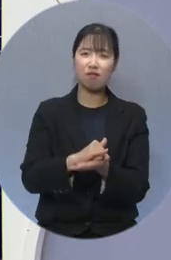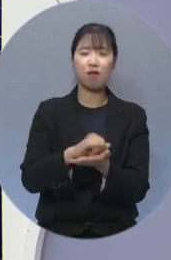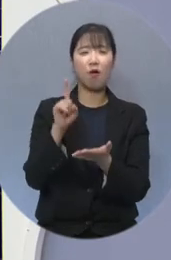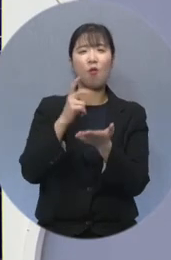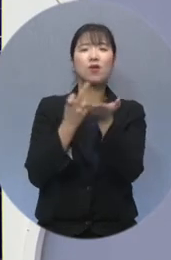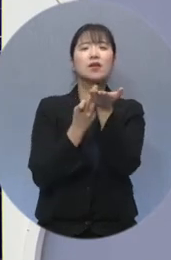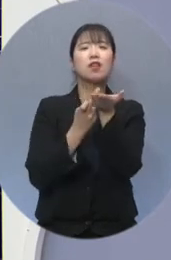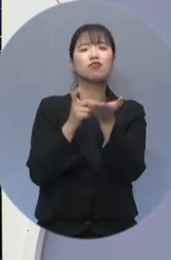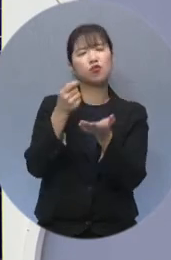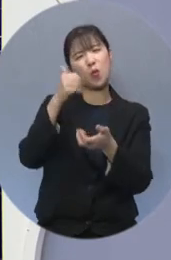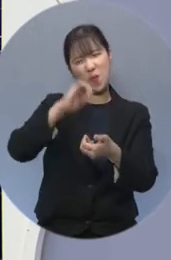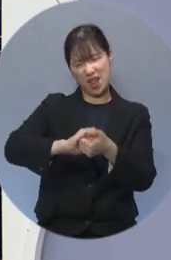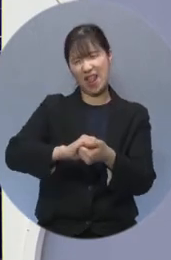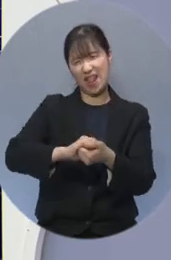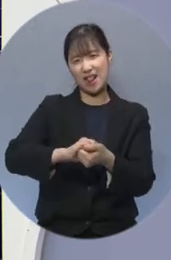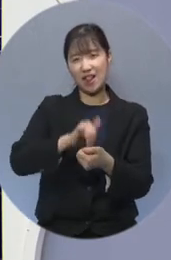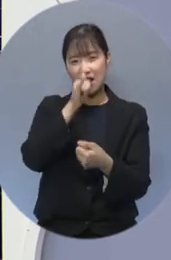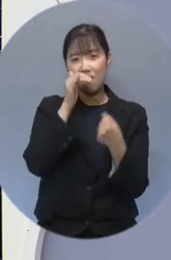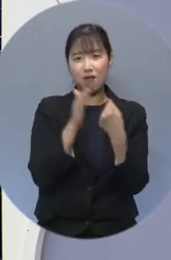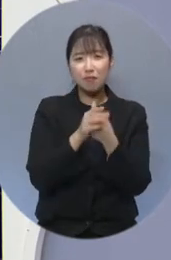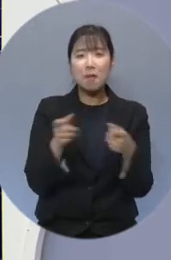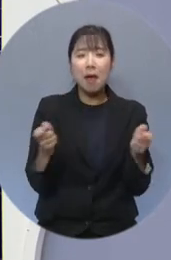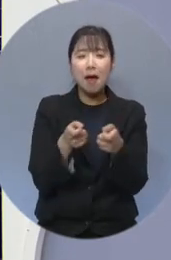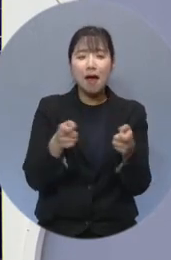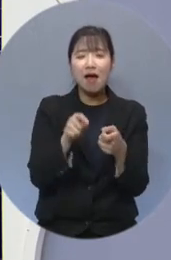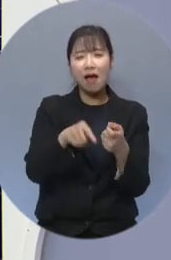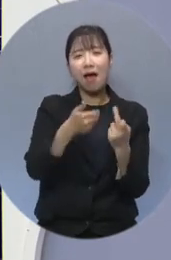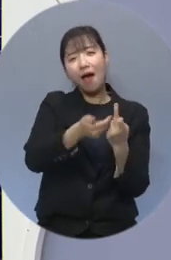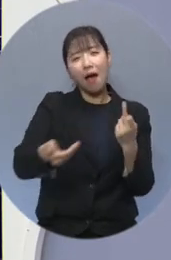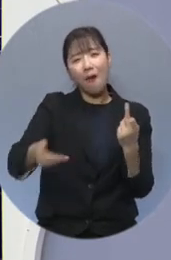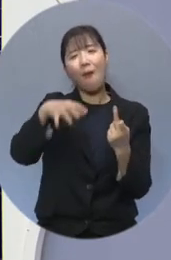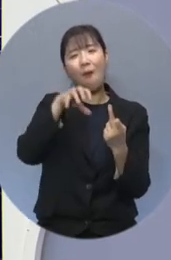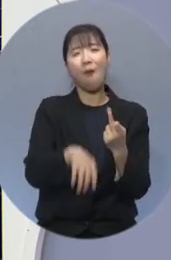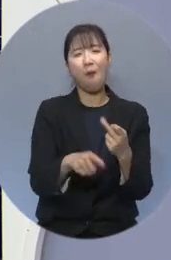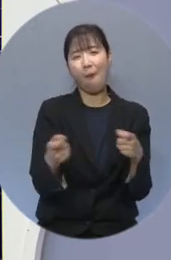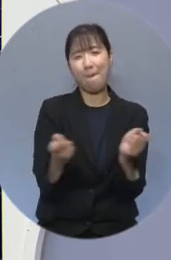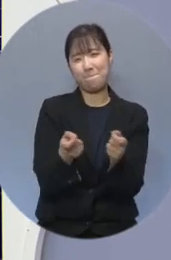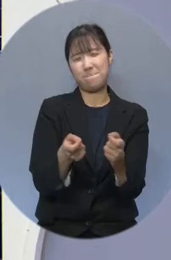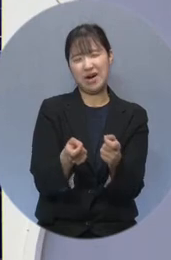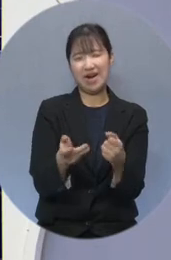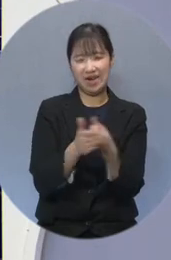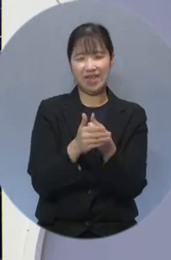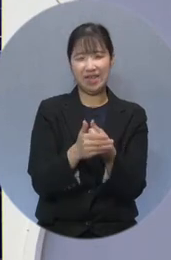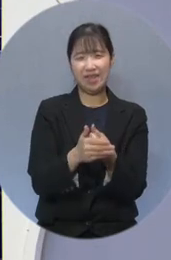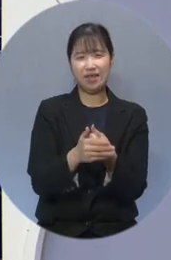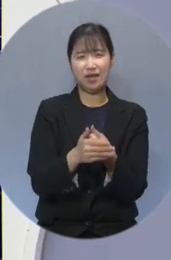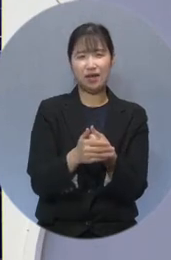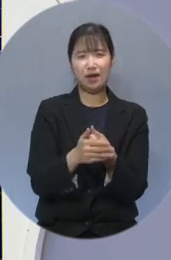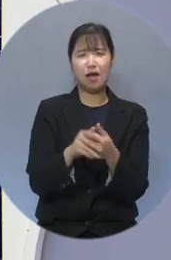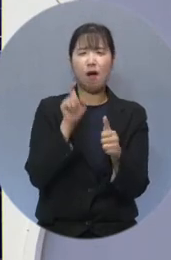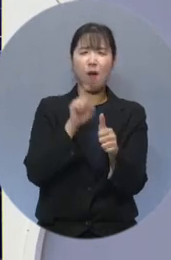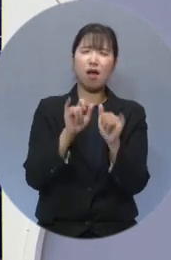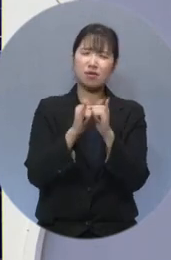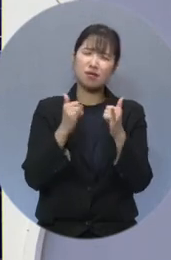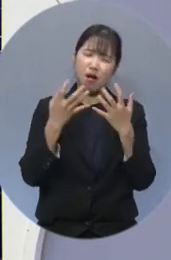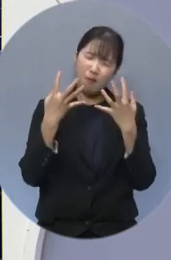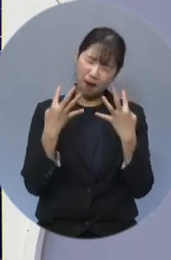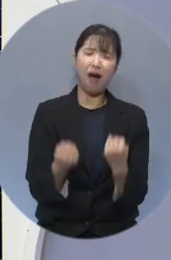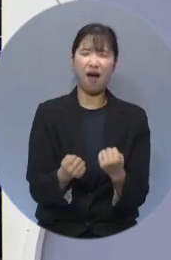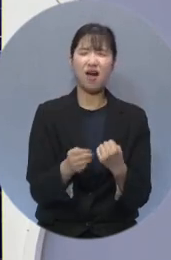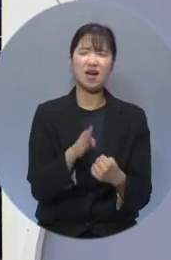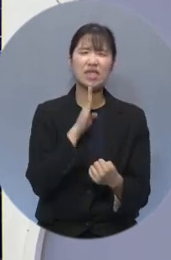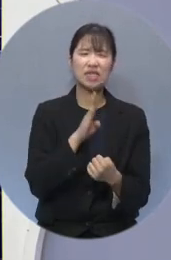제주도가 제한이 있으니 다 이게 가까운 영동권으로 많이 몰려서 확진자가 솔직히 많이